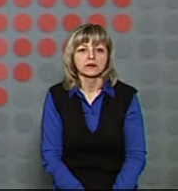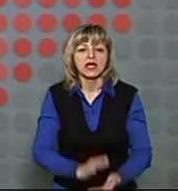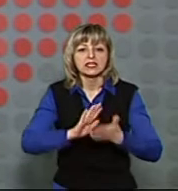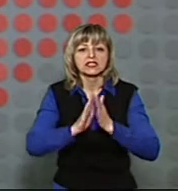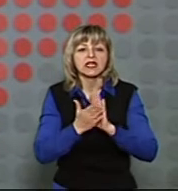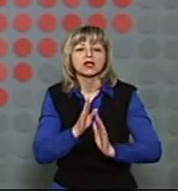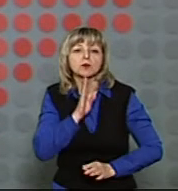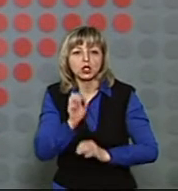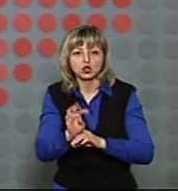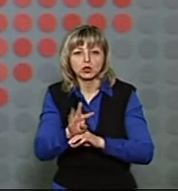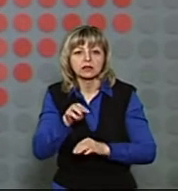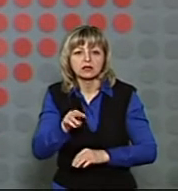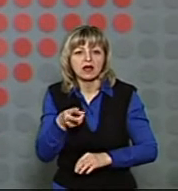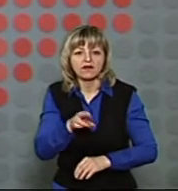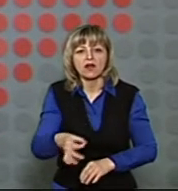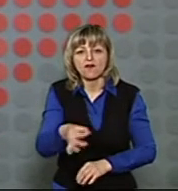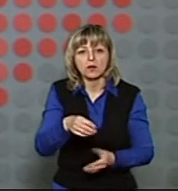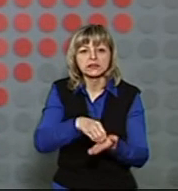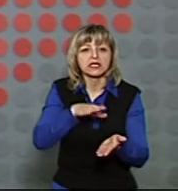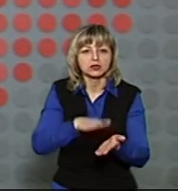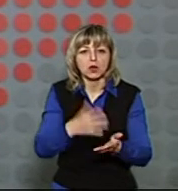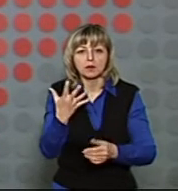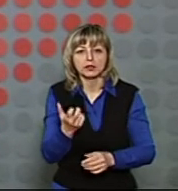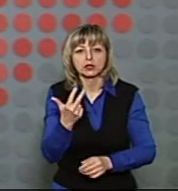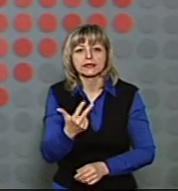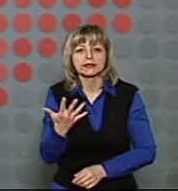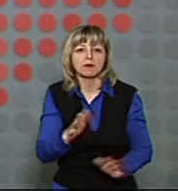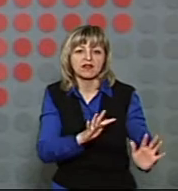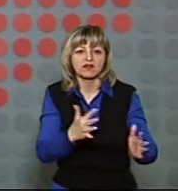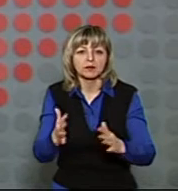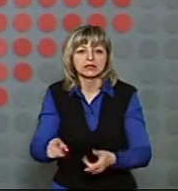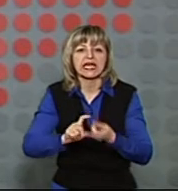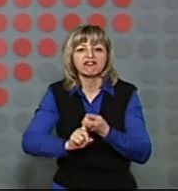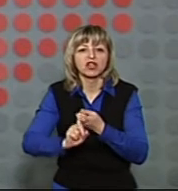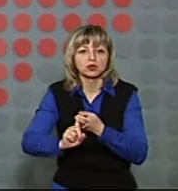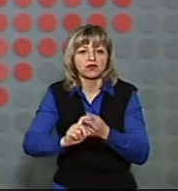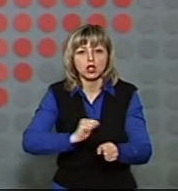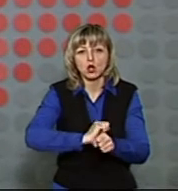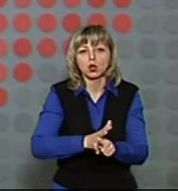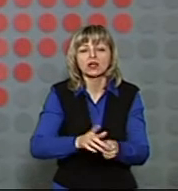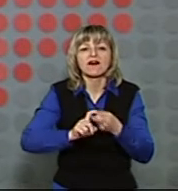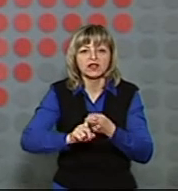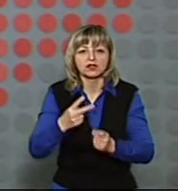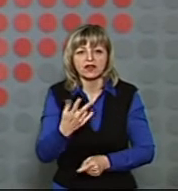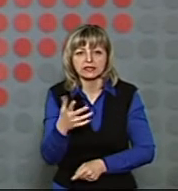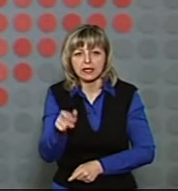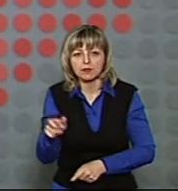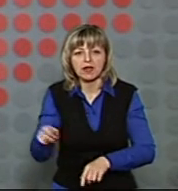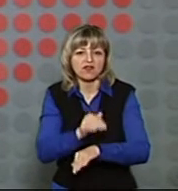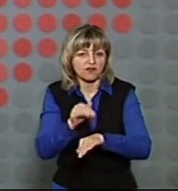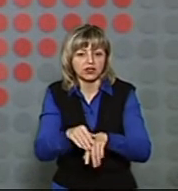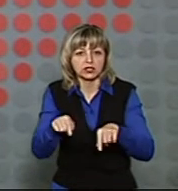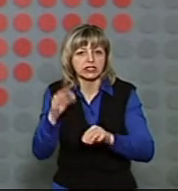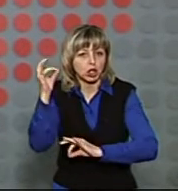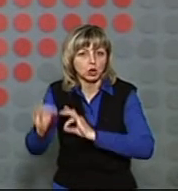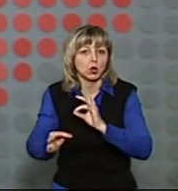Станом на ранок 14 травня в області зареєстрували 535 випадків інфікування коронавірусом. 25 з них виявили